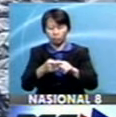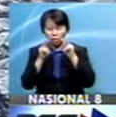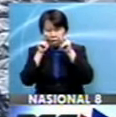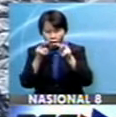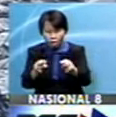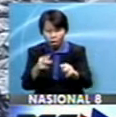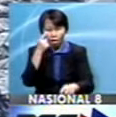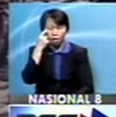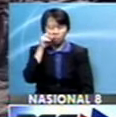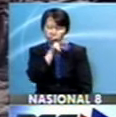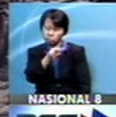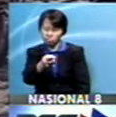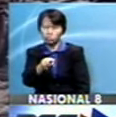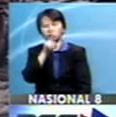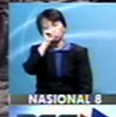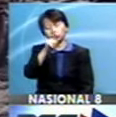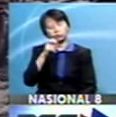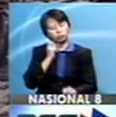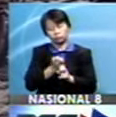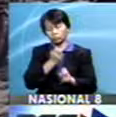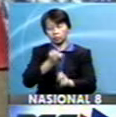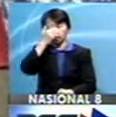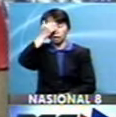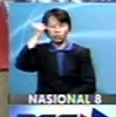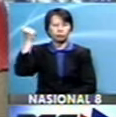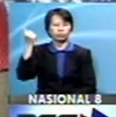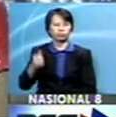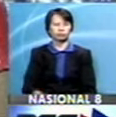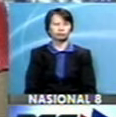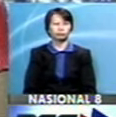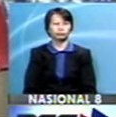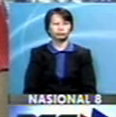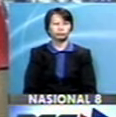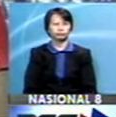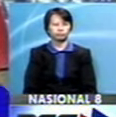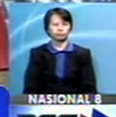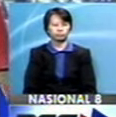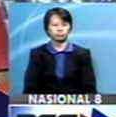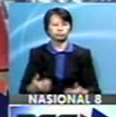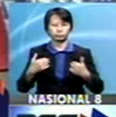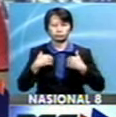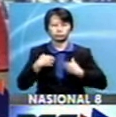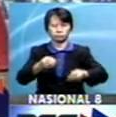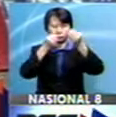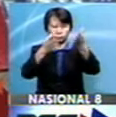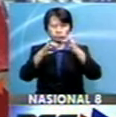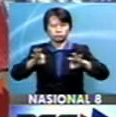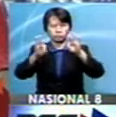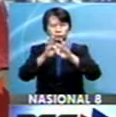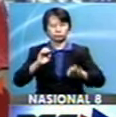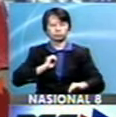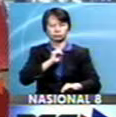disaksikan mata sendiri sememangnya sukar dilupakan. Now have warning system, it is important for all